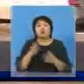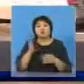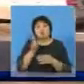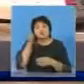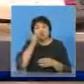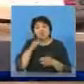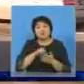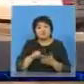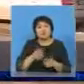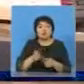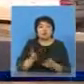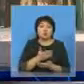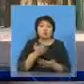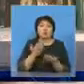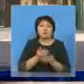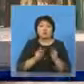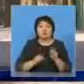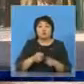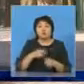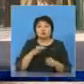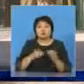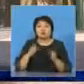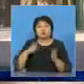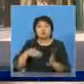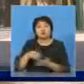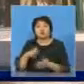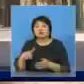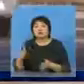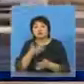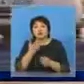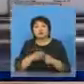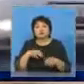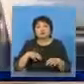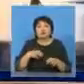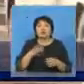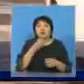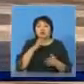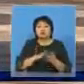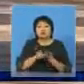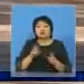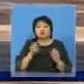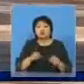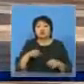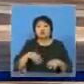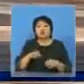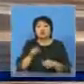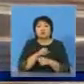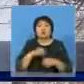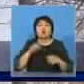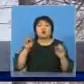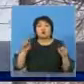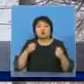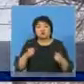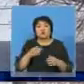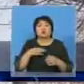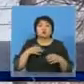старый асфальт и уложили новый. С одной стороны улицы оборудовали тротуары, а с другой нет. Теперь проезжая часть в хорошем состоянии, что позволяет автолюбителям развивать высокую